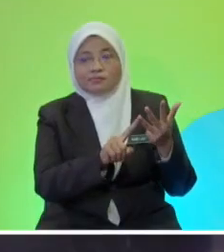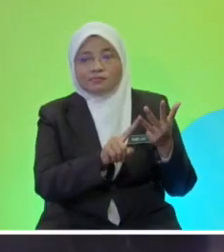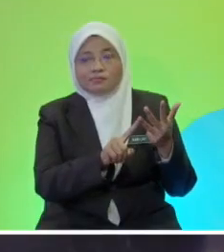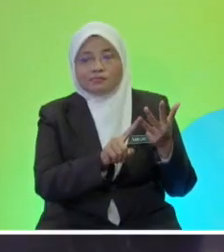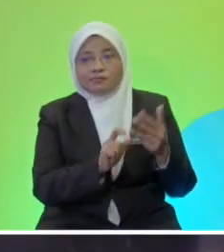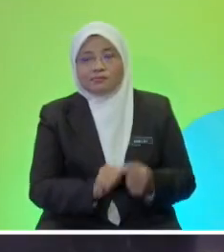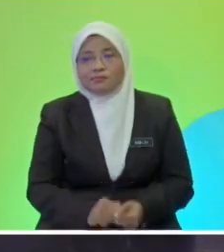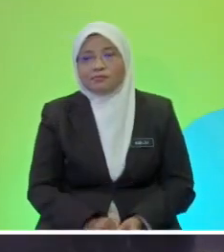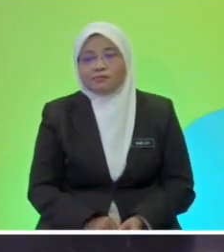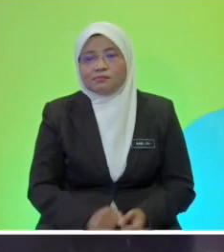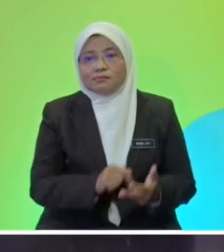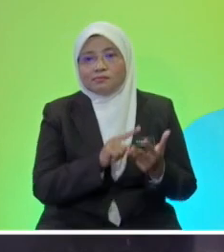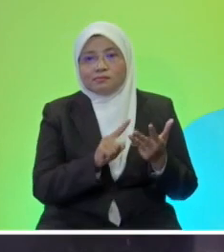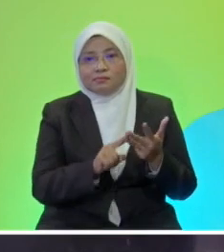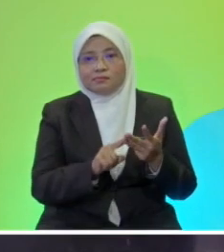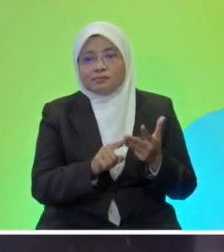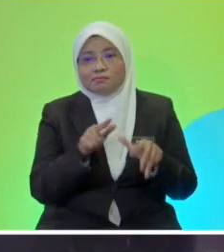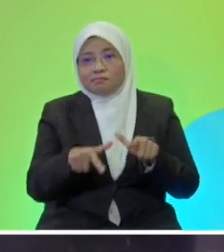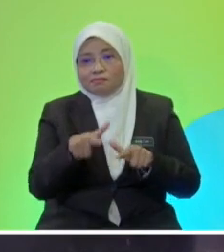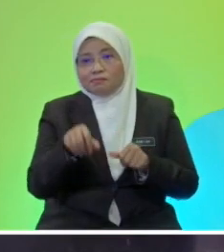langkah yang keempat